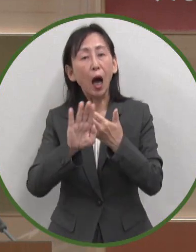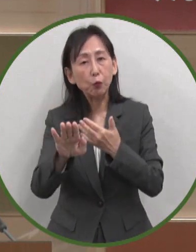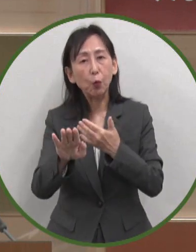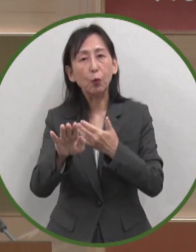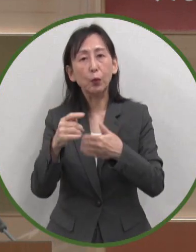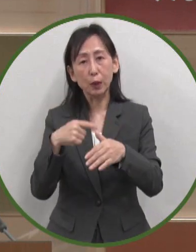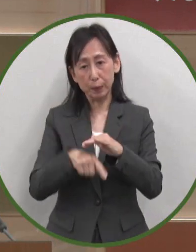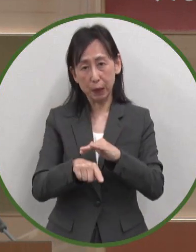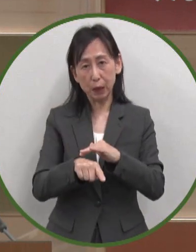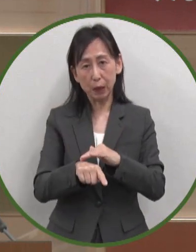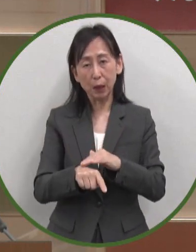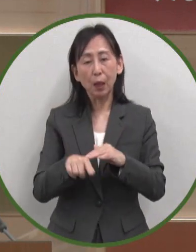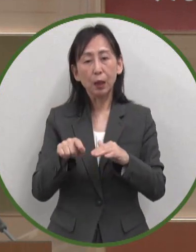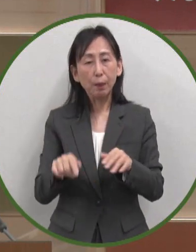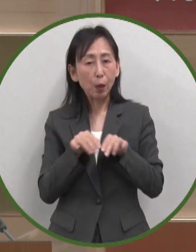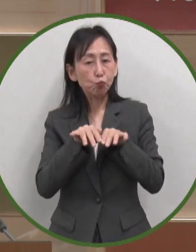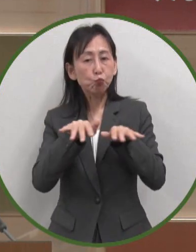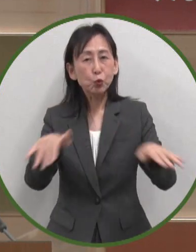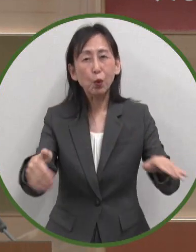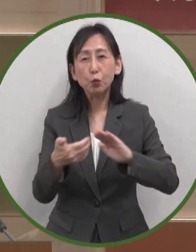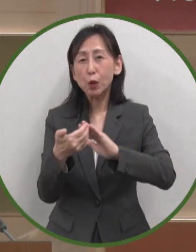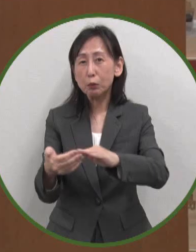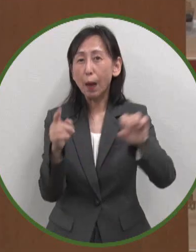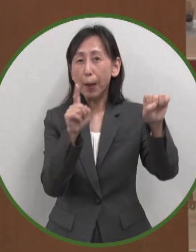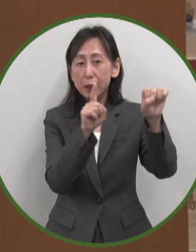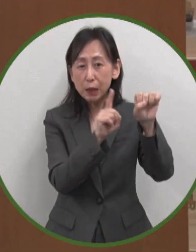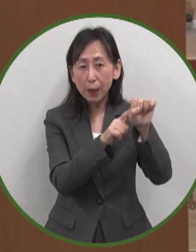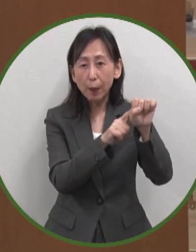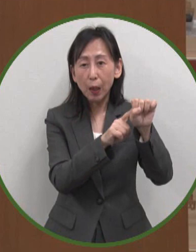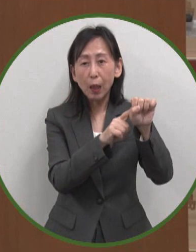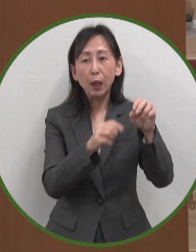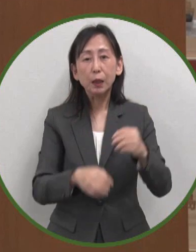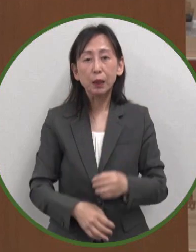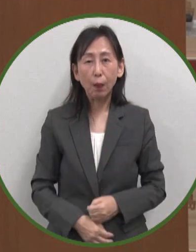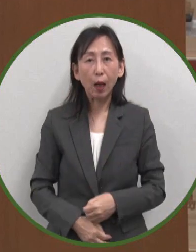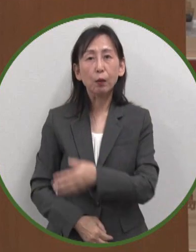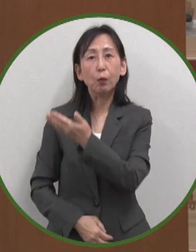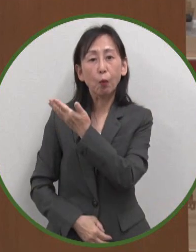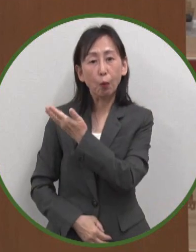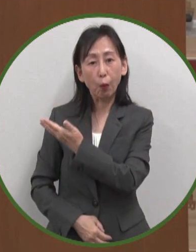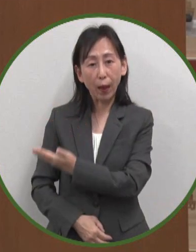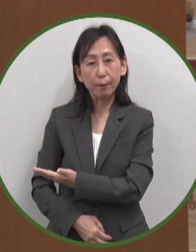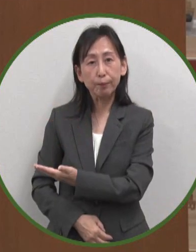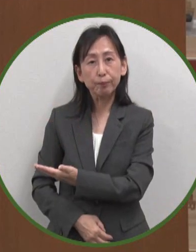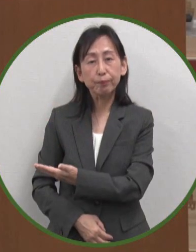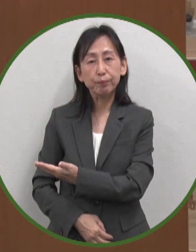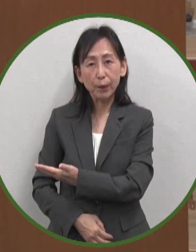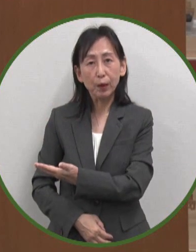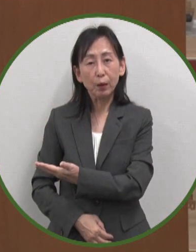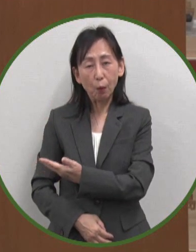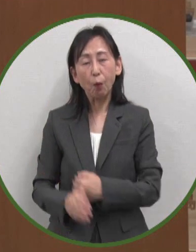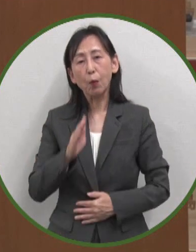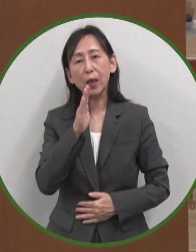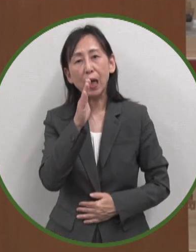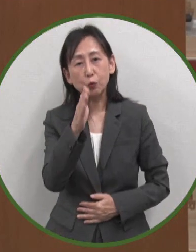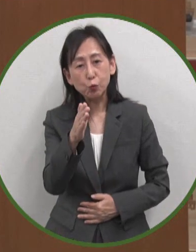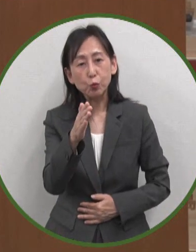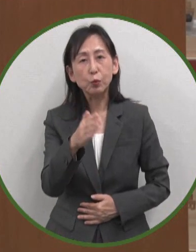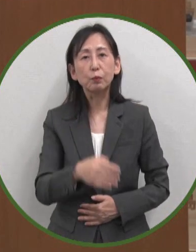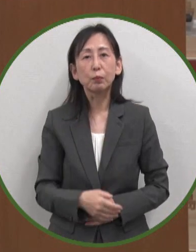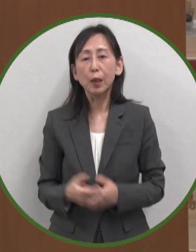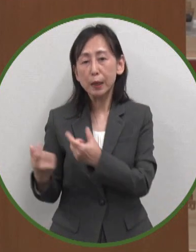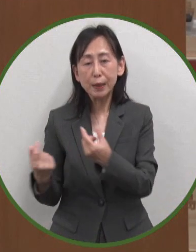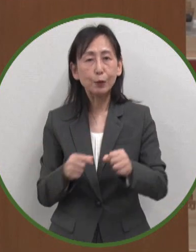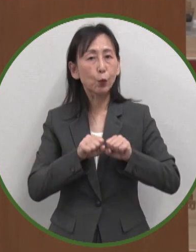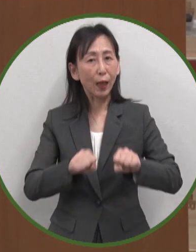、先ほどこれですね、まあ、こういったことをですね、お願い、この徹底をお願い